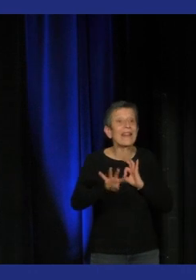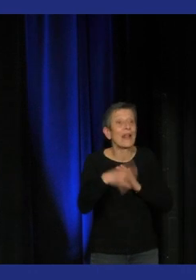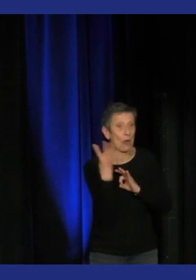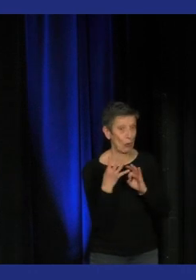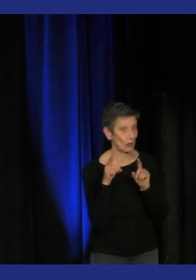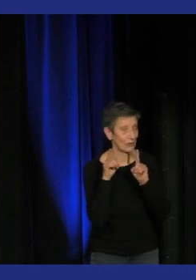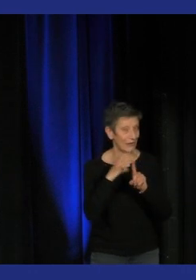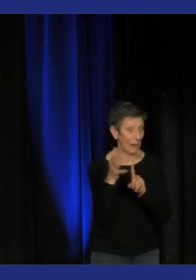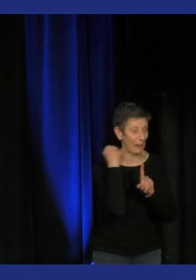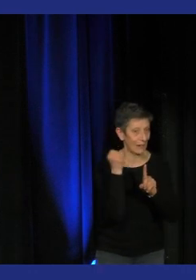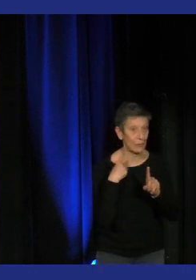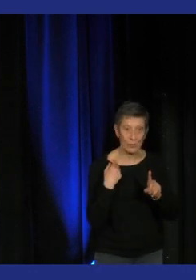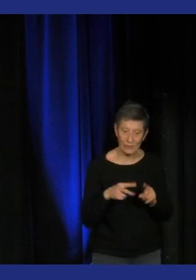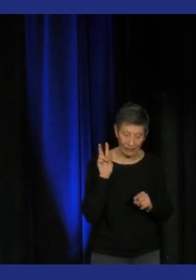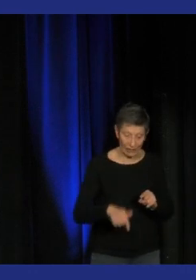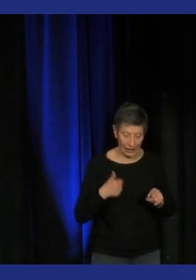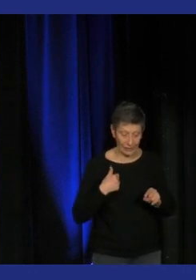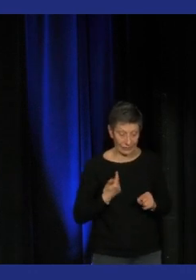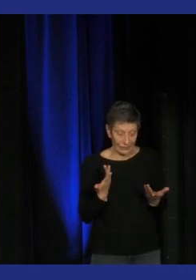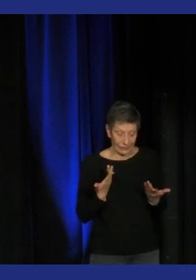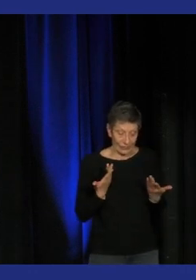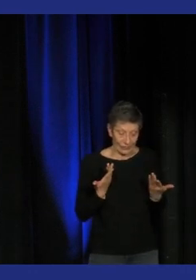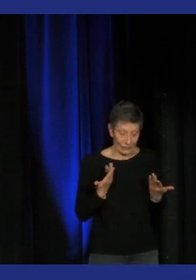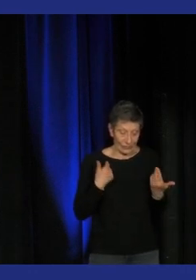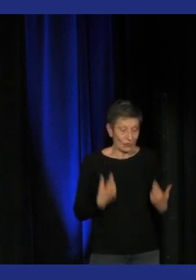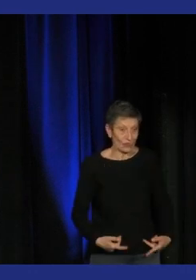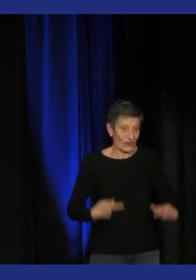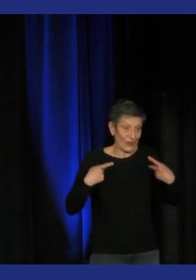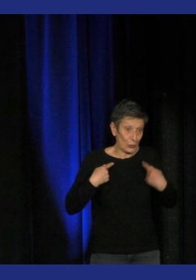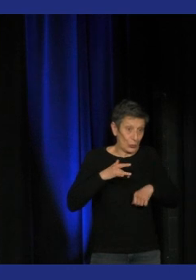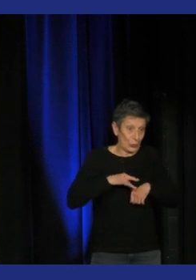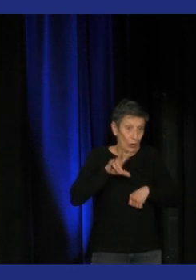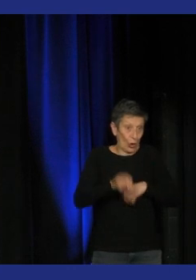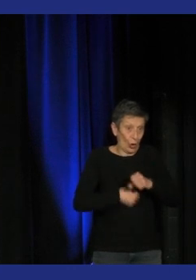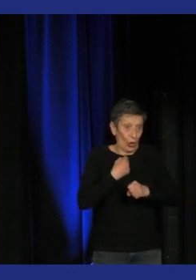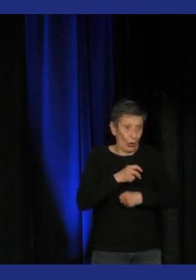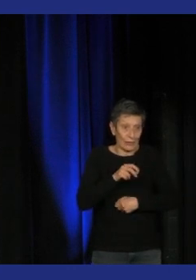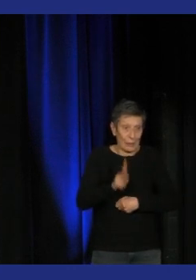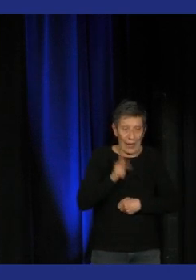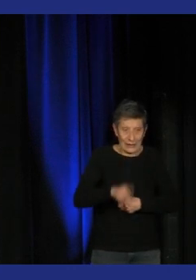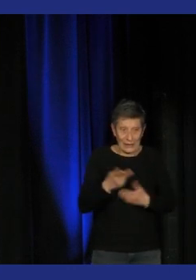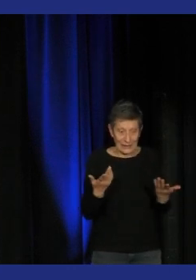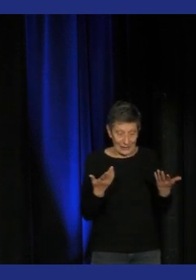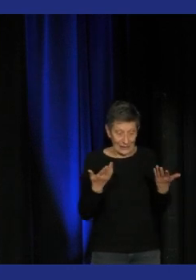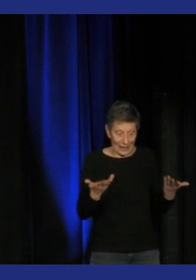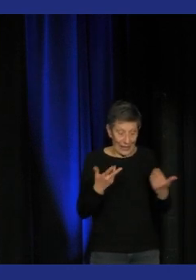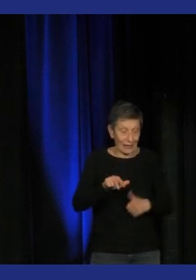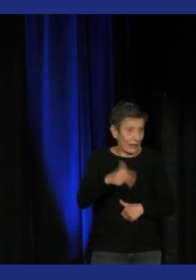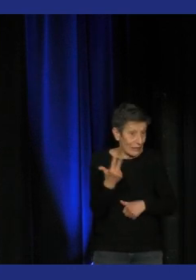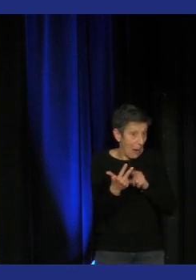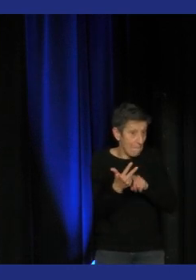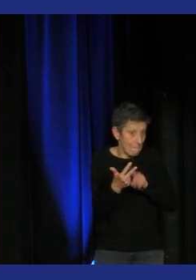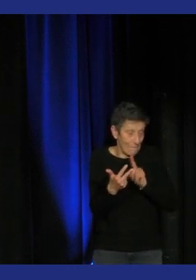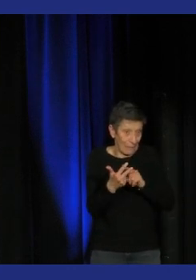Paris, dans le 13e, donc à proximité de la ligne 14. Et enfin, quand vous en avez parlé, ça m'a